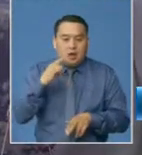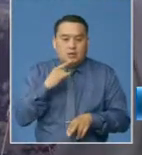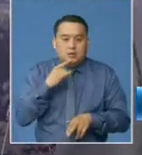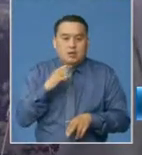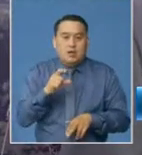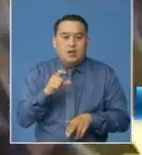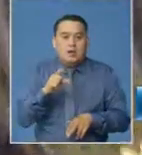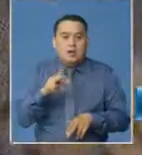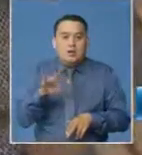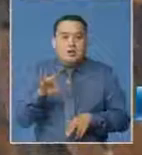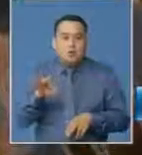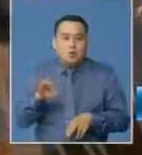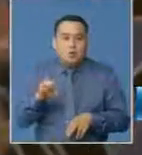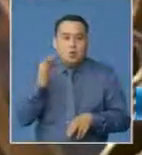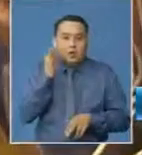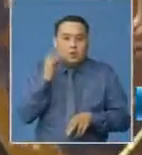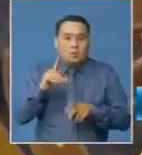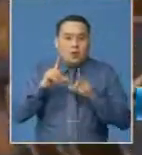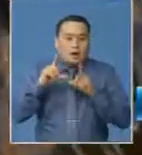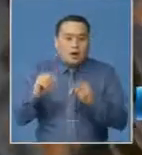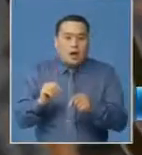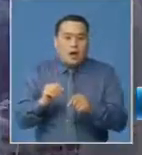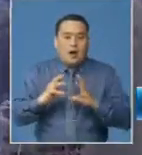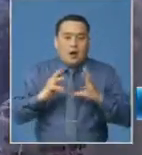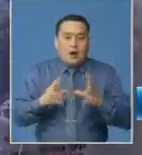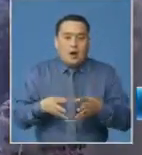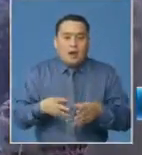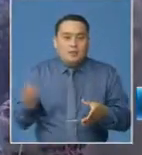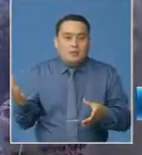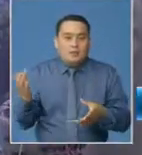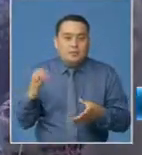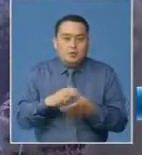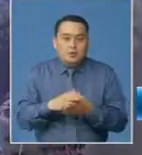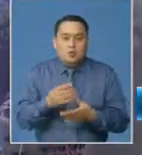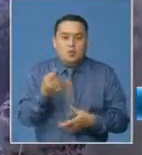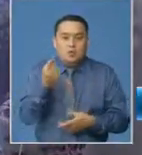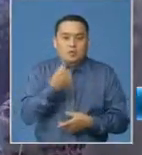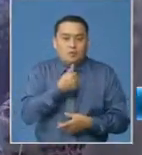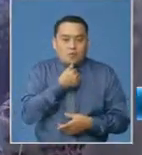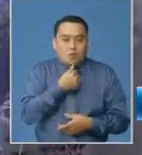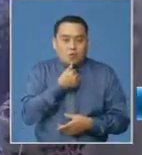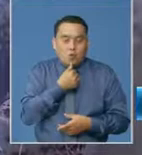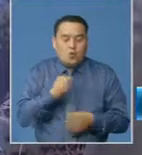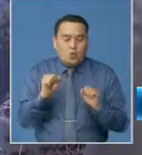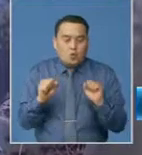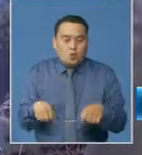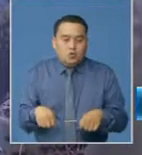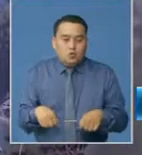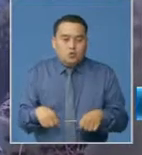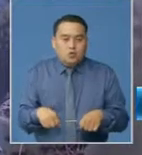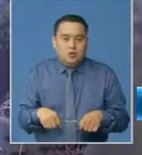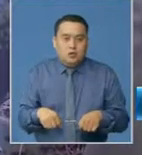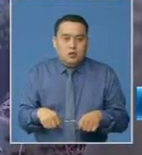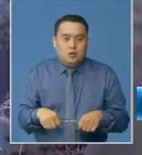экспо болып жатыр, сол экспоға да балды шығардық. Бүткіл әлем танысын деп біздің балды көрсін, дәмін көріп, өз еліне